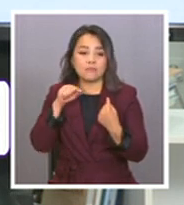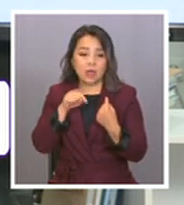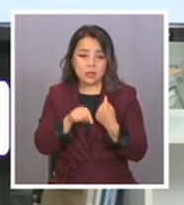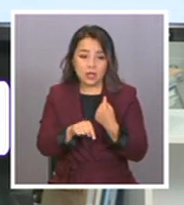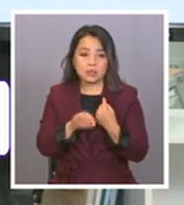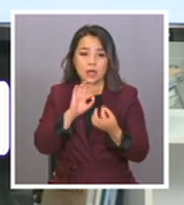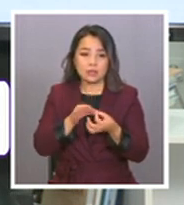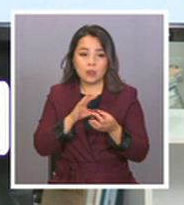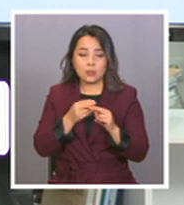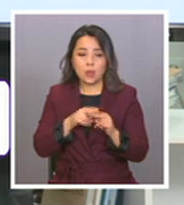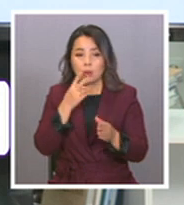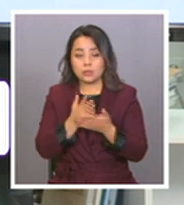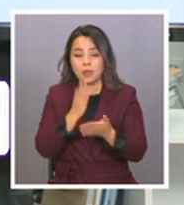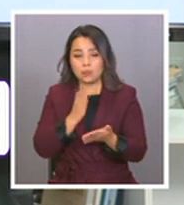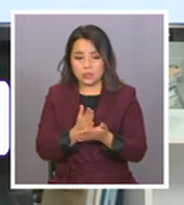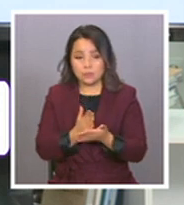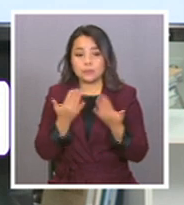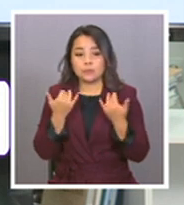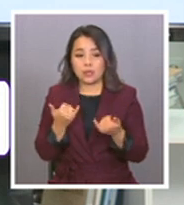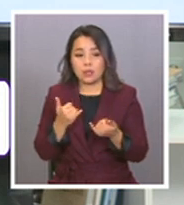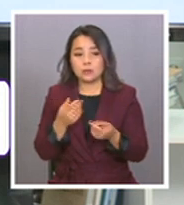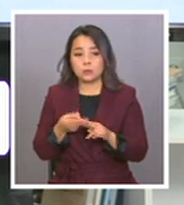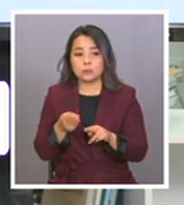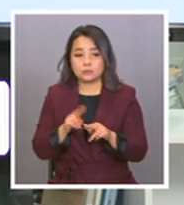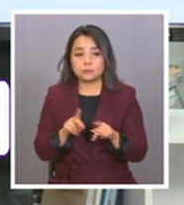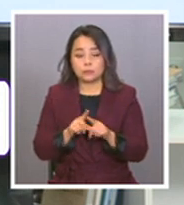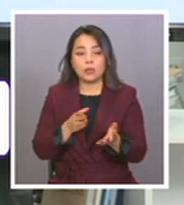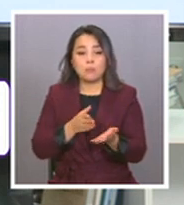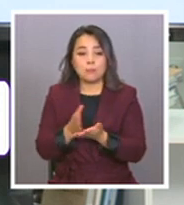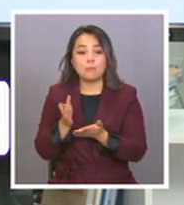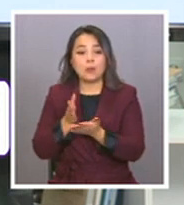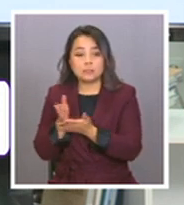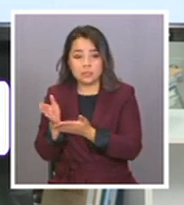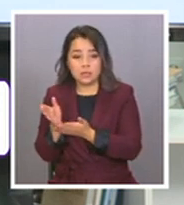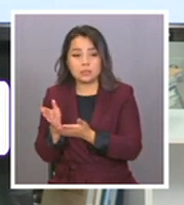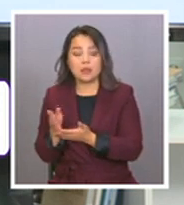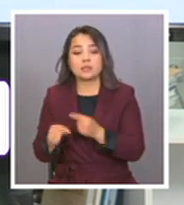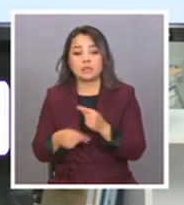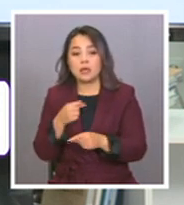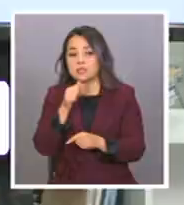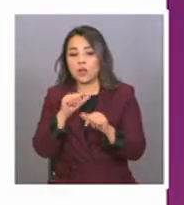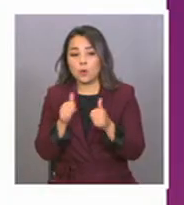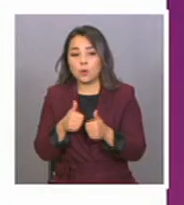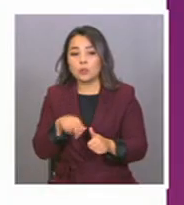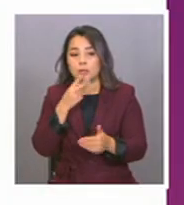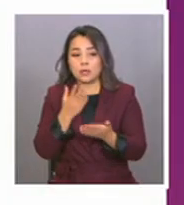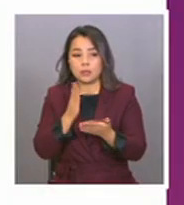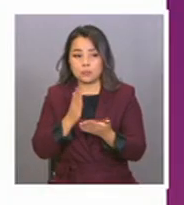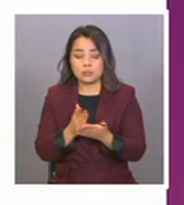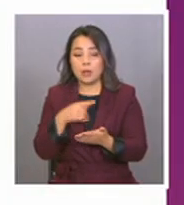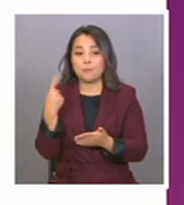қараған көрсетілді сіздерге. Енді осы жерде бағыттас векторлардың келесі қасиеттеріне көңіл аударыңыздар.